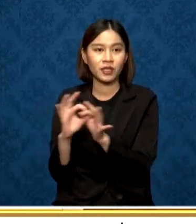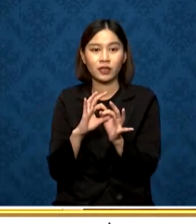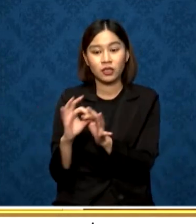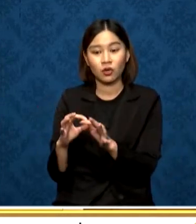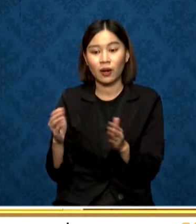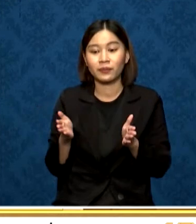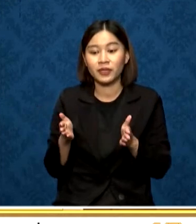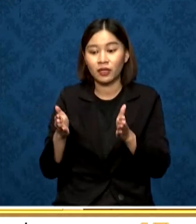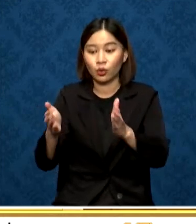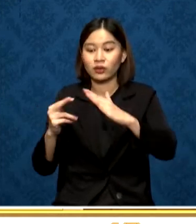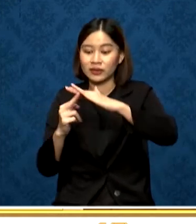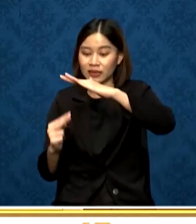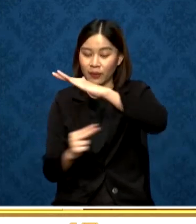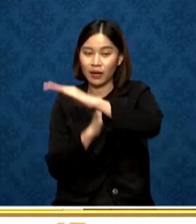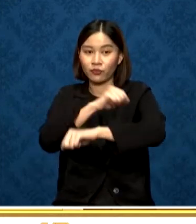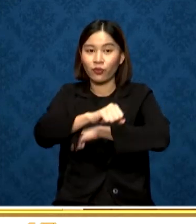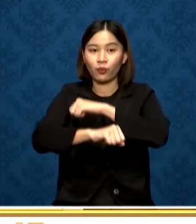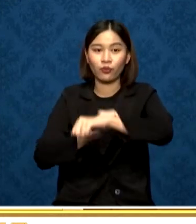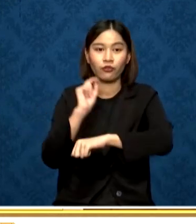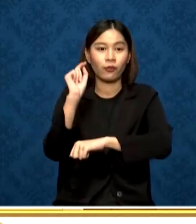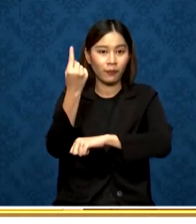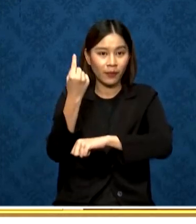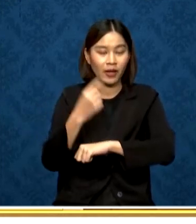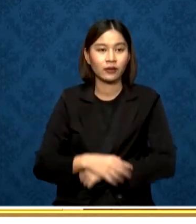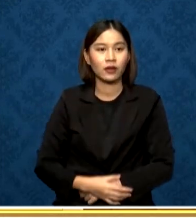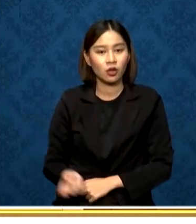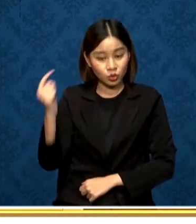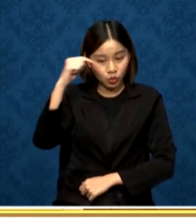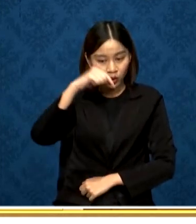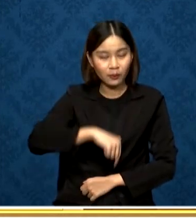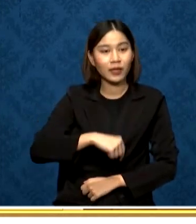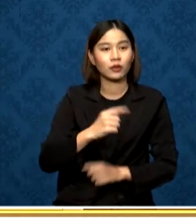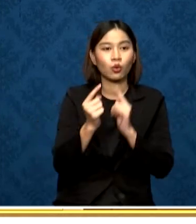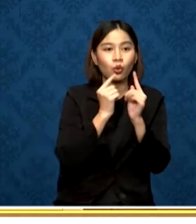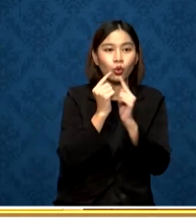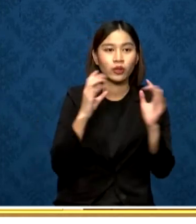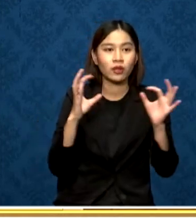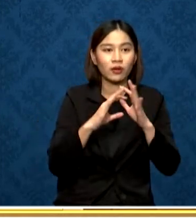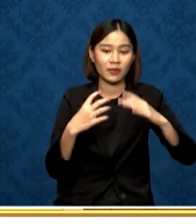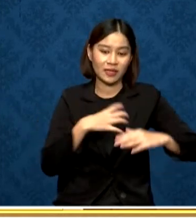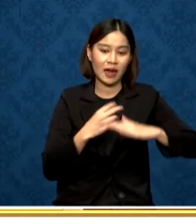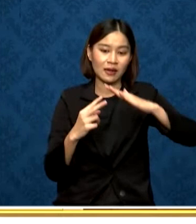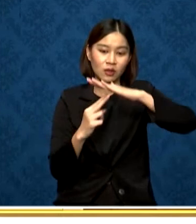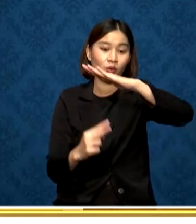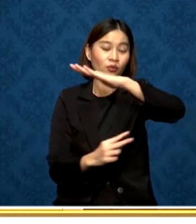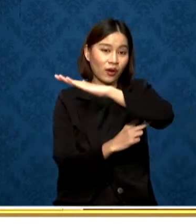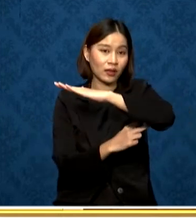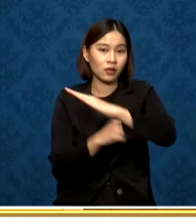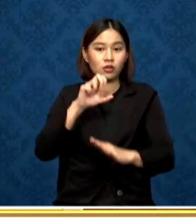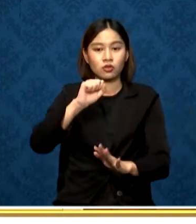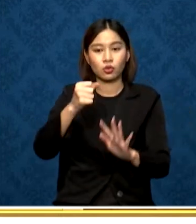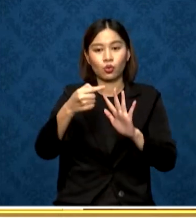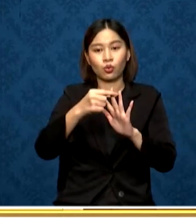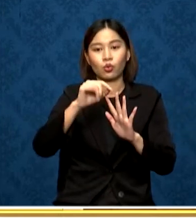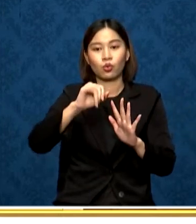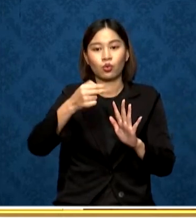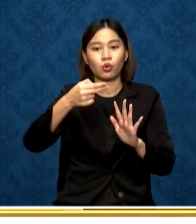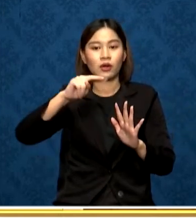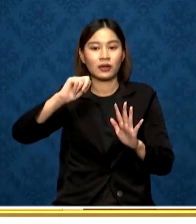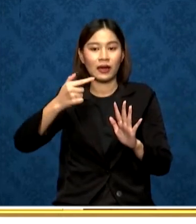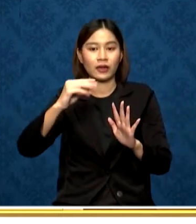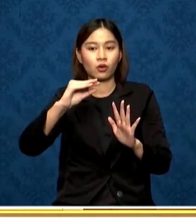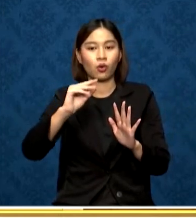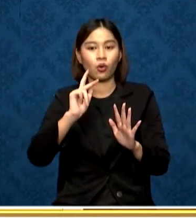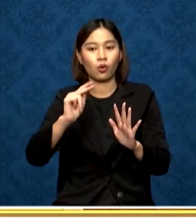นและก็สะพานเพิ่มมากขึ้นกลับมาก็มีการพูดคุยกันเรื่องที่จะสร้างสะพานสวยโกโลก2นะครับแล้วก็เปิด